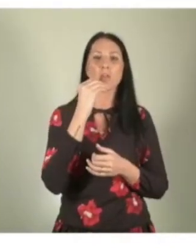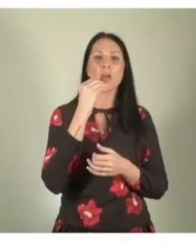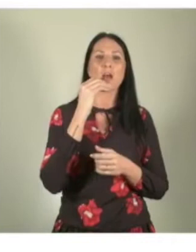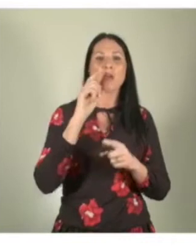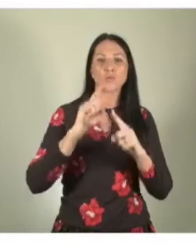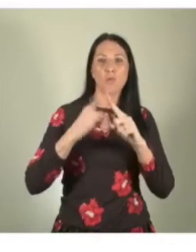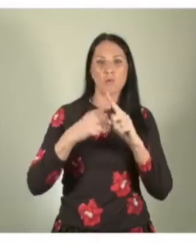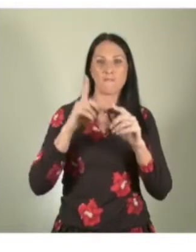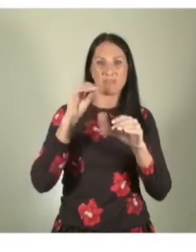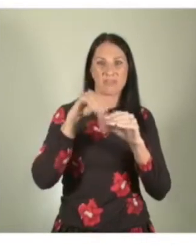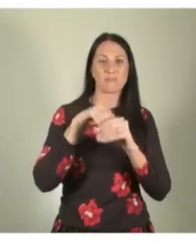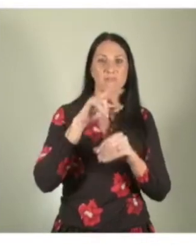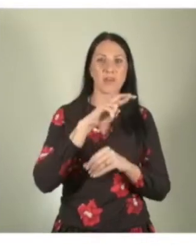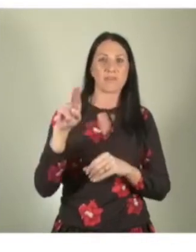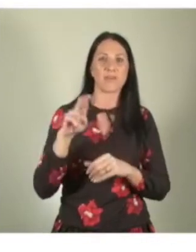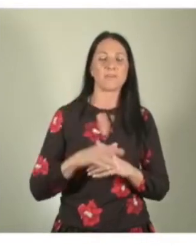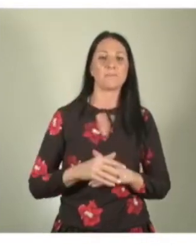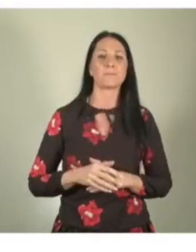rady i